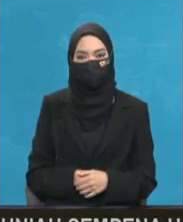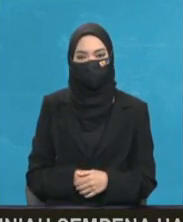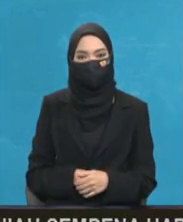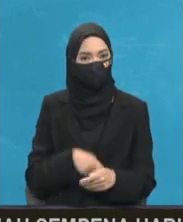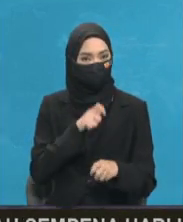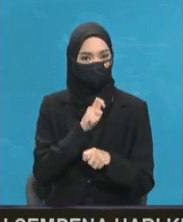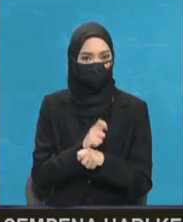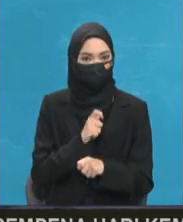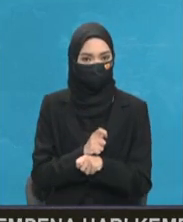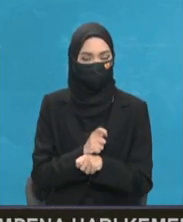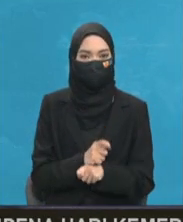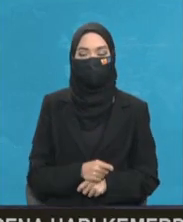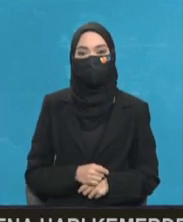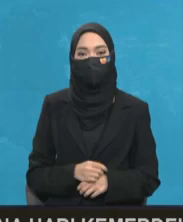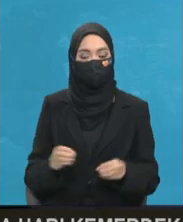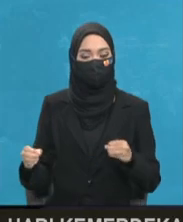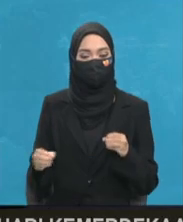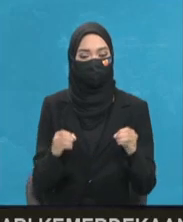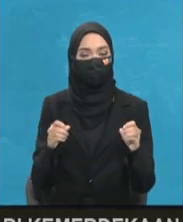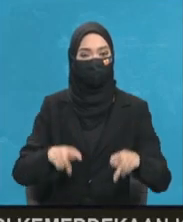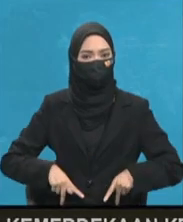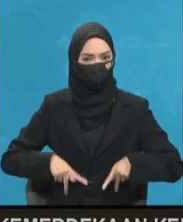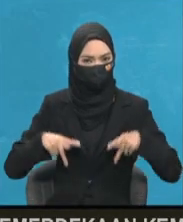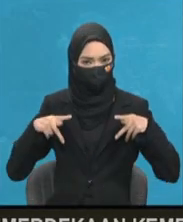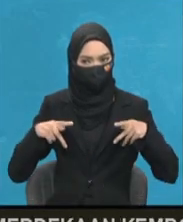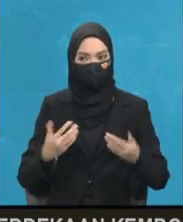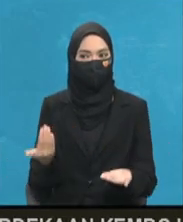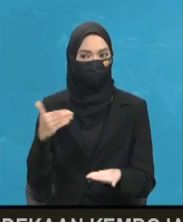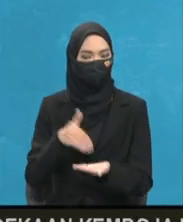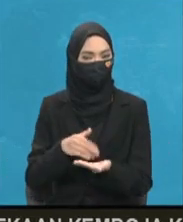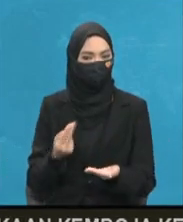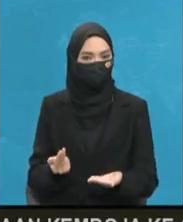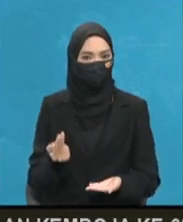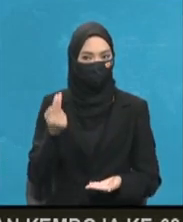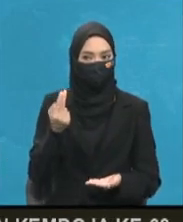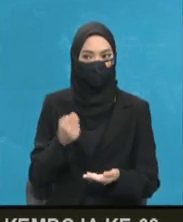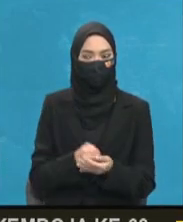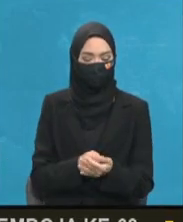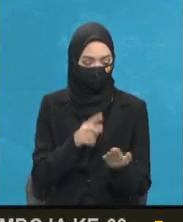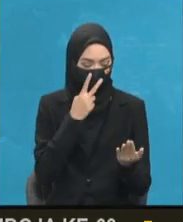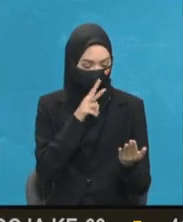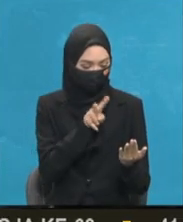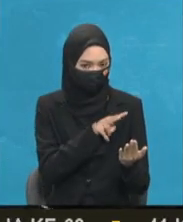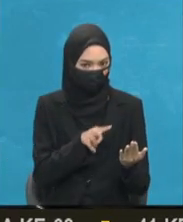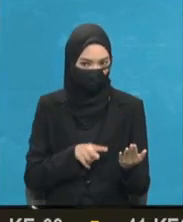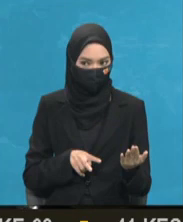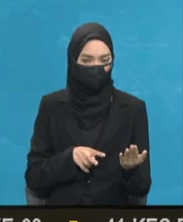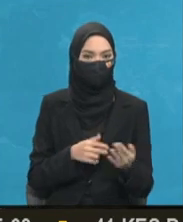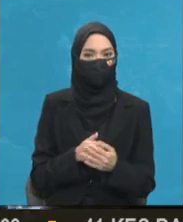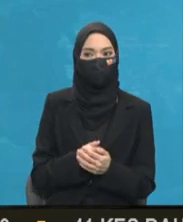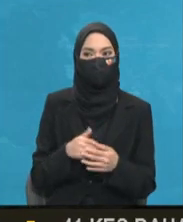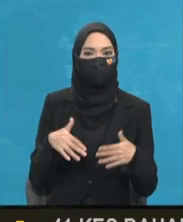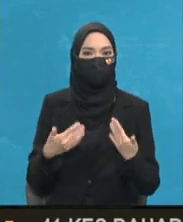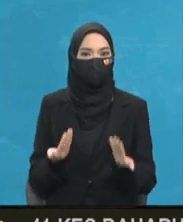Hai tugasan yang jalankan melalui operasi Pulau ini akan diperkembangkan lagi termasuk meneliti aspek-aspek kebaikan kejayaan dan